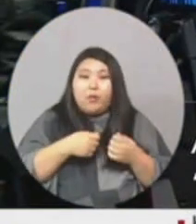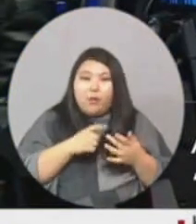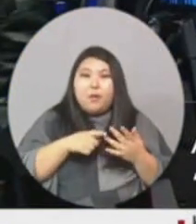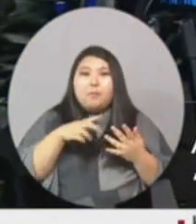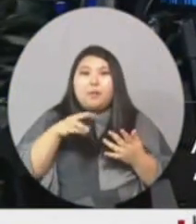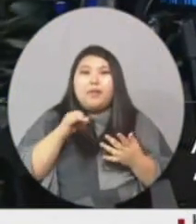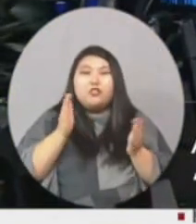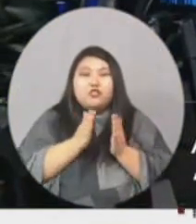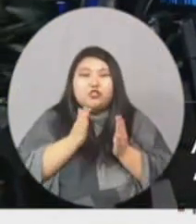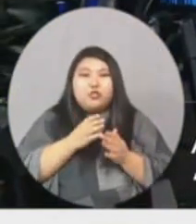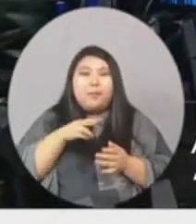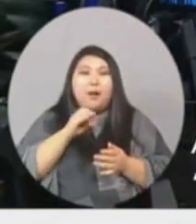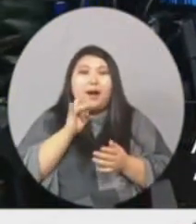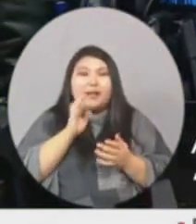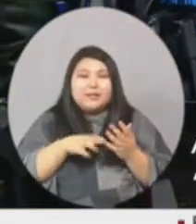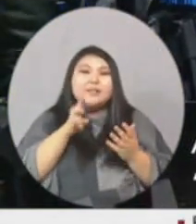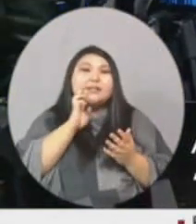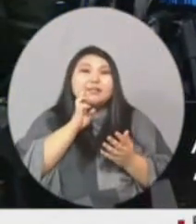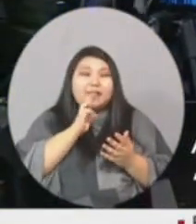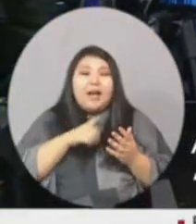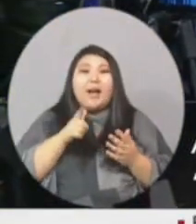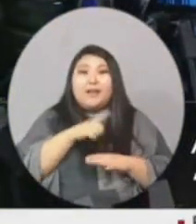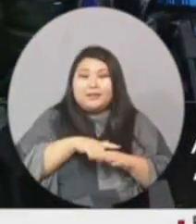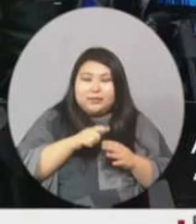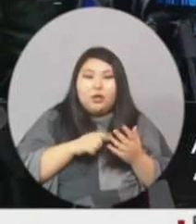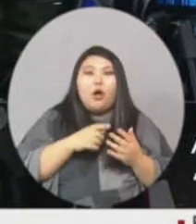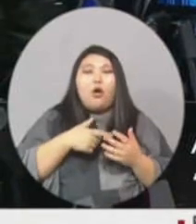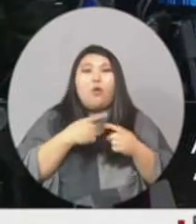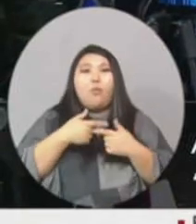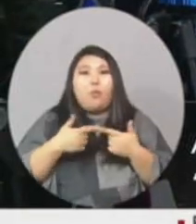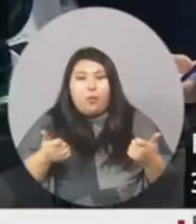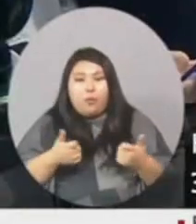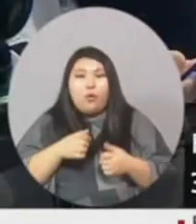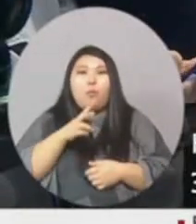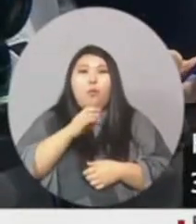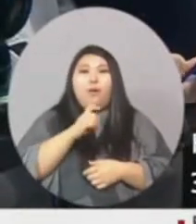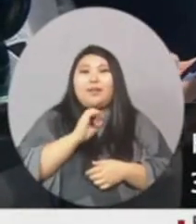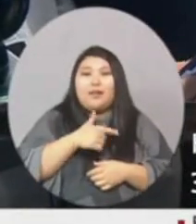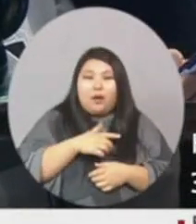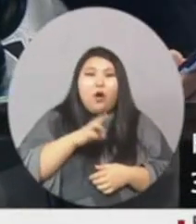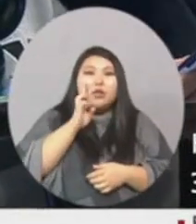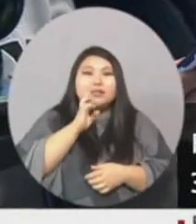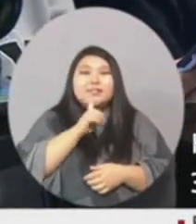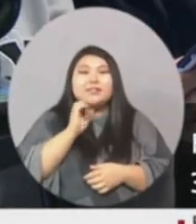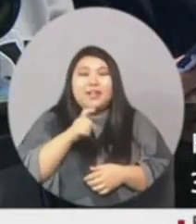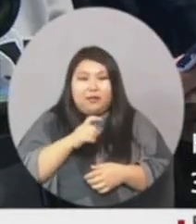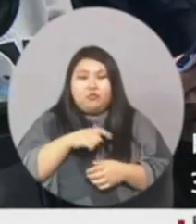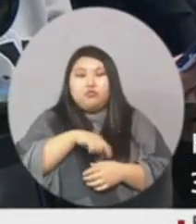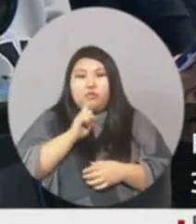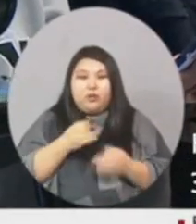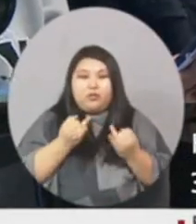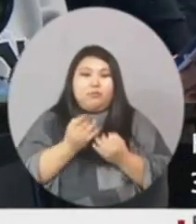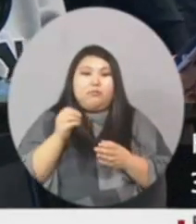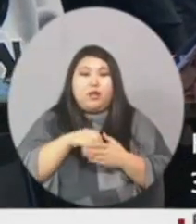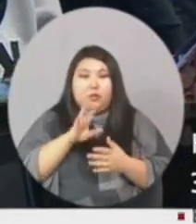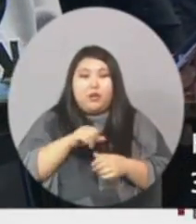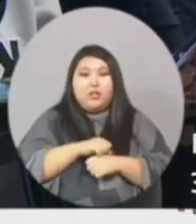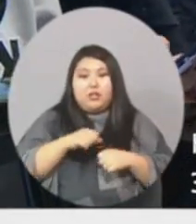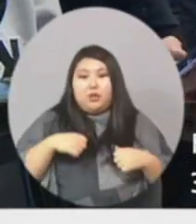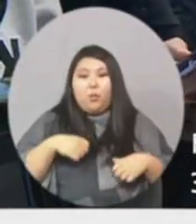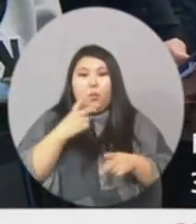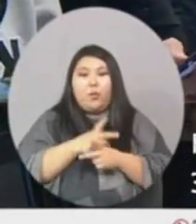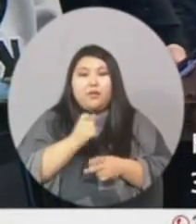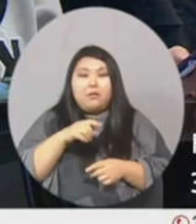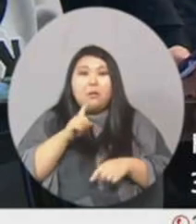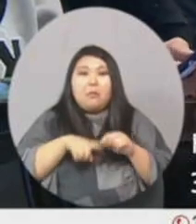мини-маркет, цайны газар, супермаркет, зочид буудал, мухлаг хүнсний цахийн зөвшөөрлийг цахимжуулаад байгаа юм а. Ингэснээр иргэн хуулийн этгээд ямар